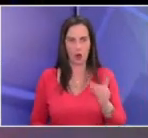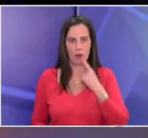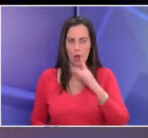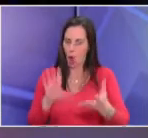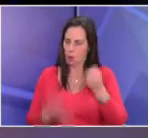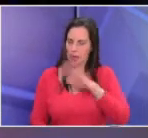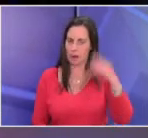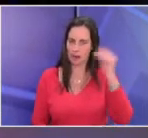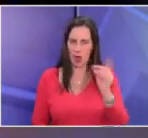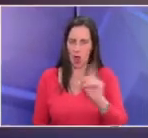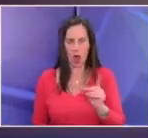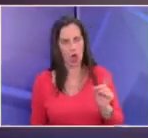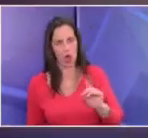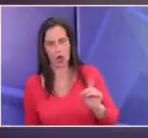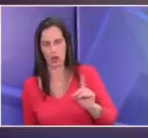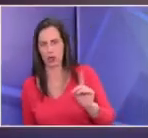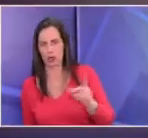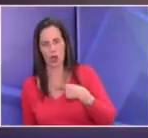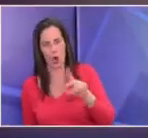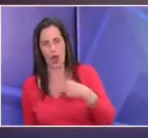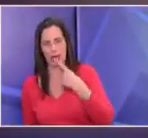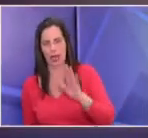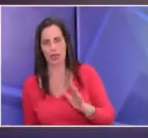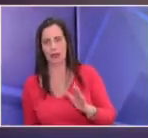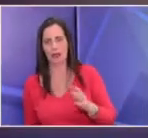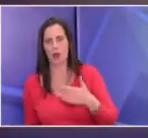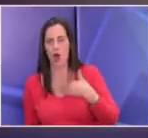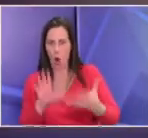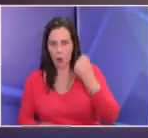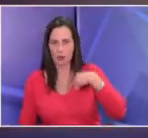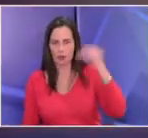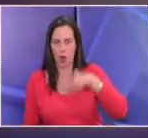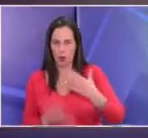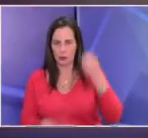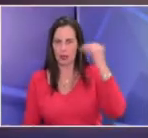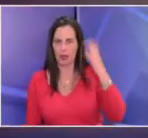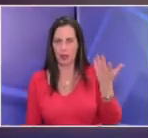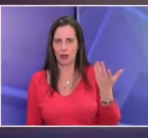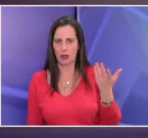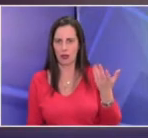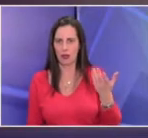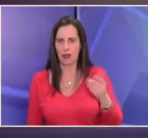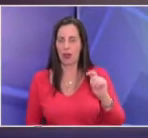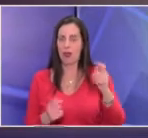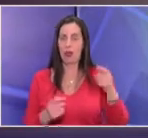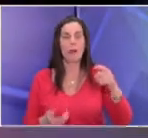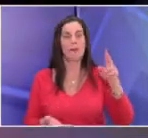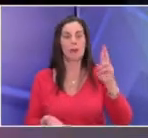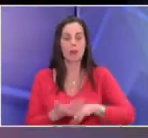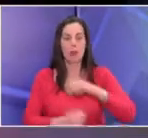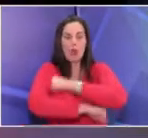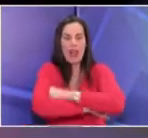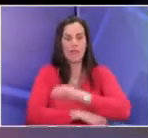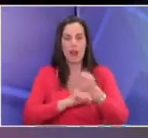נכון. אני אמרתי, בוא'נה, אני אצא ידי חובה, באתי לרואה חשבון, אמרתי לו, שמע, תעשה לי...